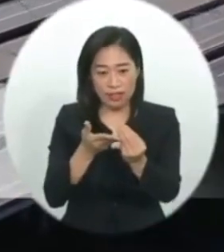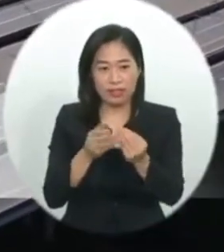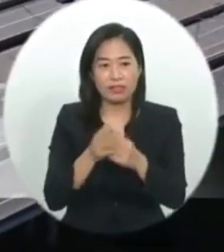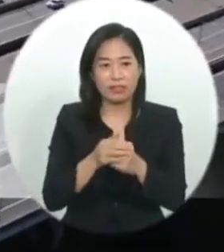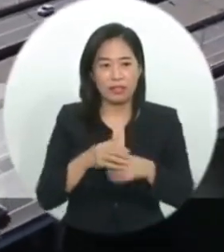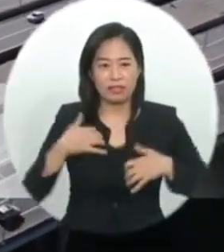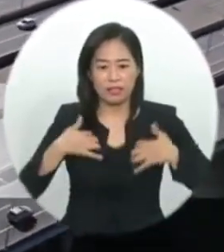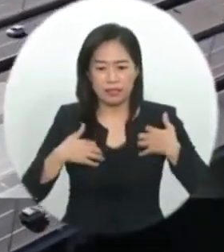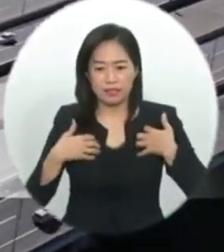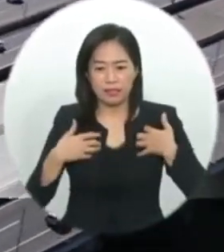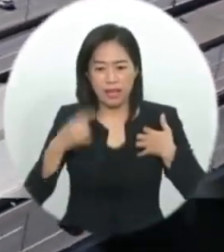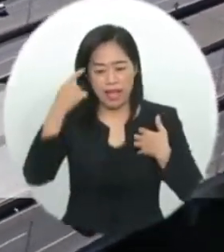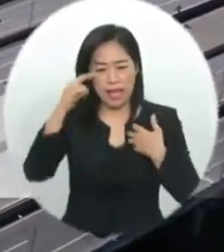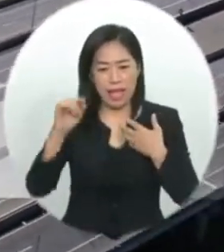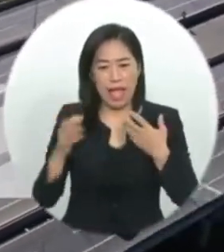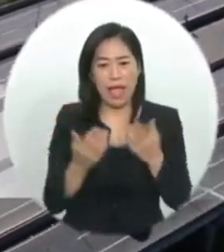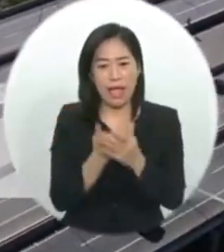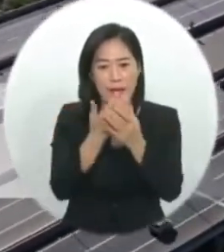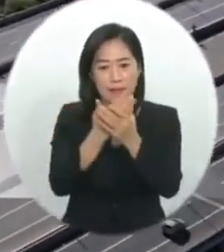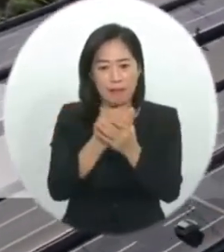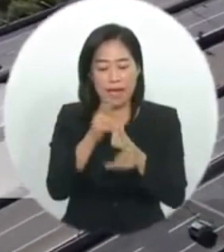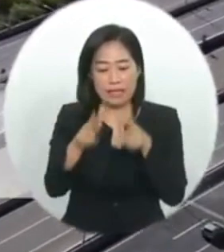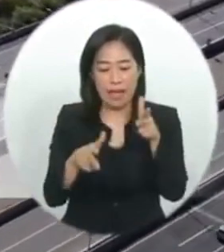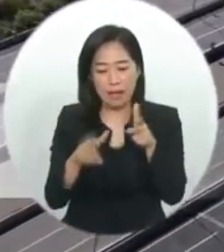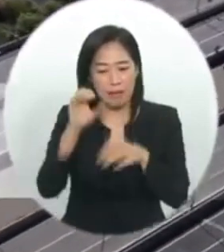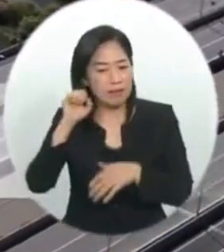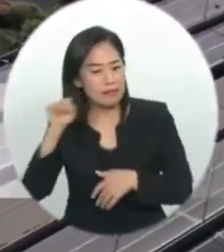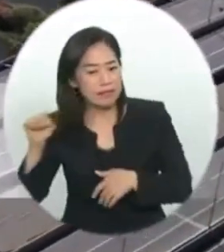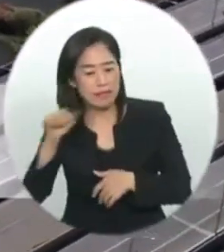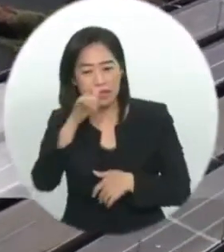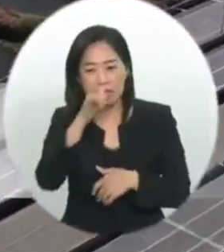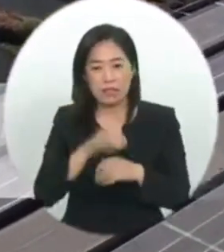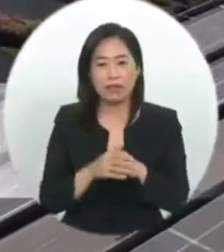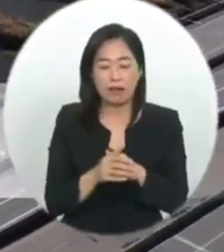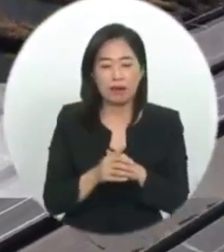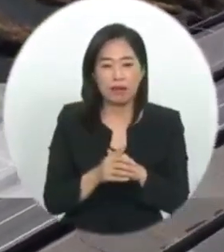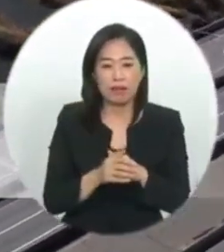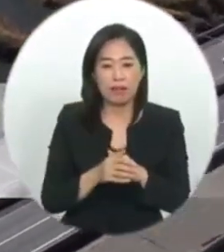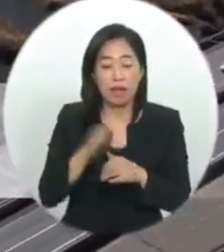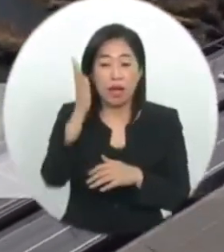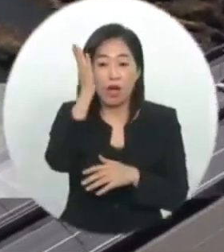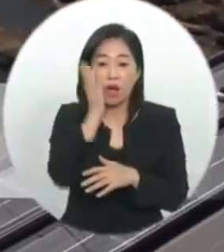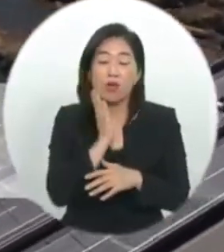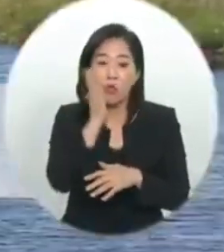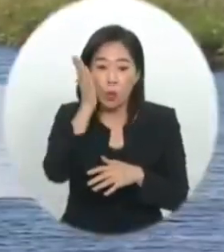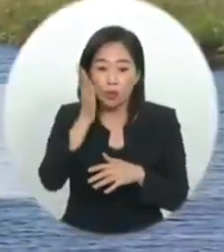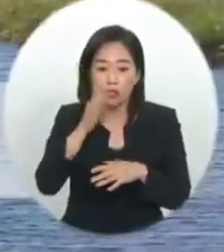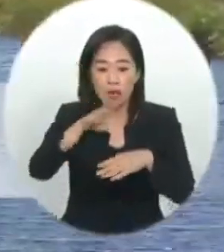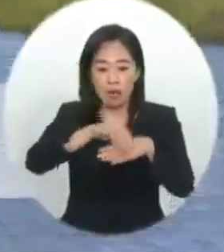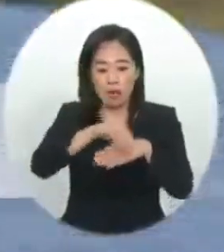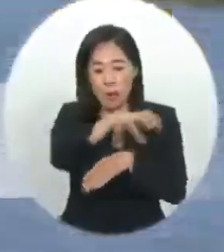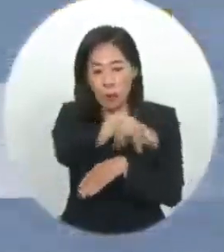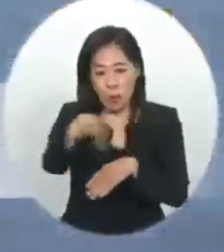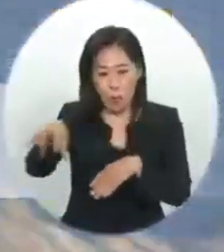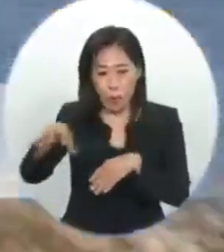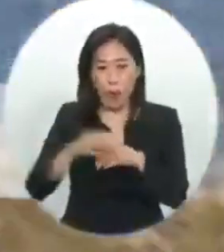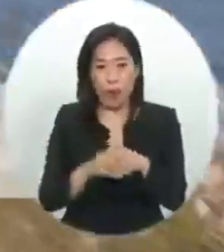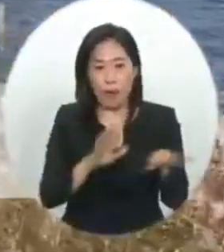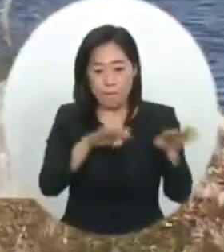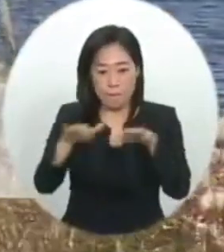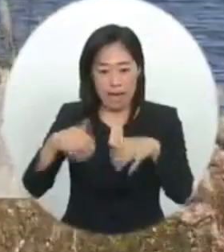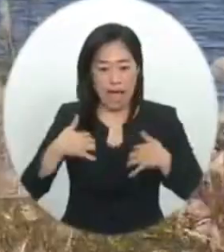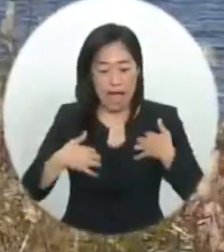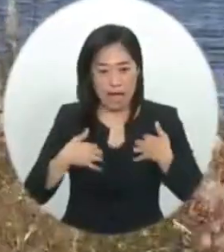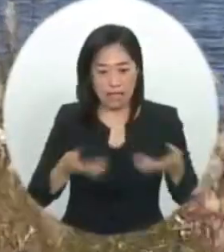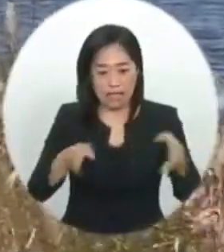채우는 개발 사업에 치우쳐 있다고 지적했습니다 이들은 특히 장로 국가습지 상류에 수 레저 시설을 설치하는